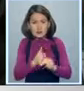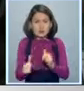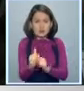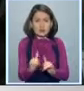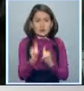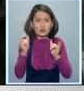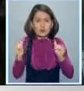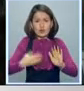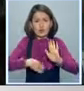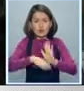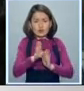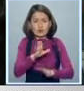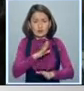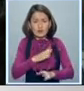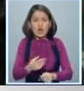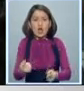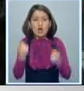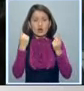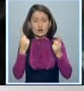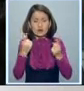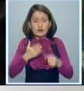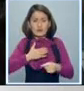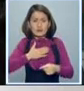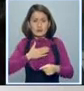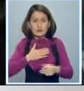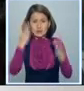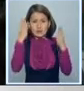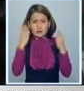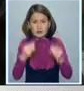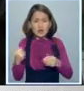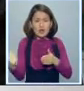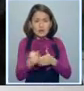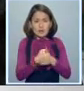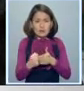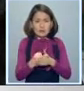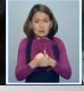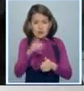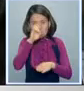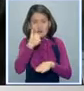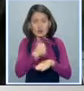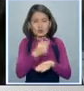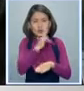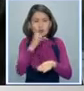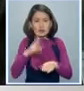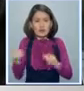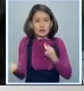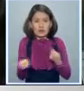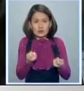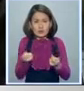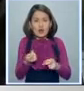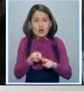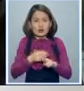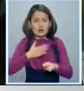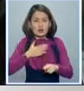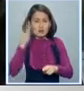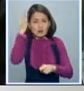жүретін нәрсе. Сондықтан біздің үлкен корабліміздің капитаны елбасы Нұрсұлтан Әбішұлы Назарбаев ағамыз. Бұл кісінің